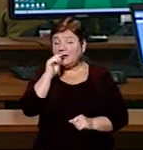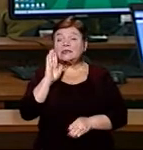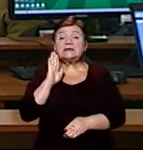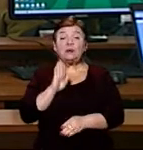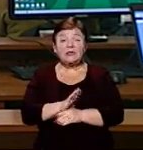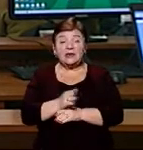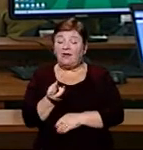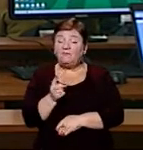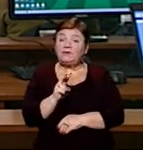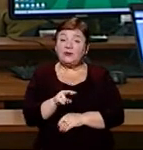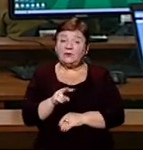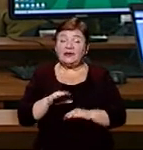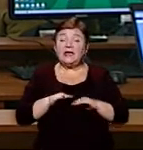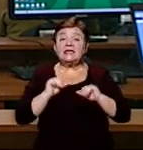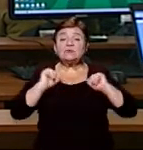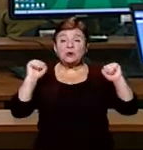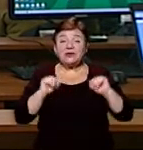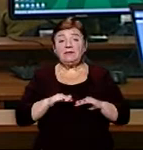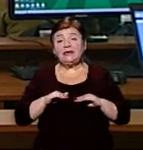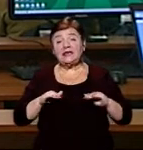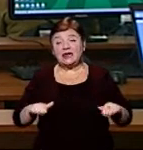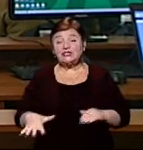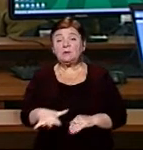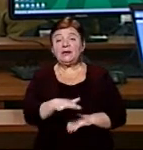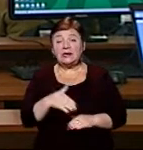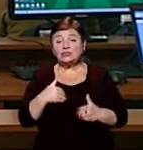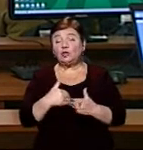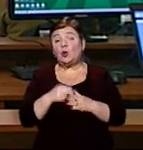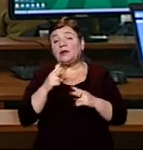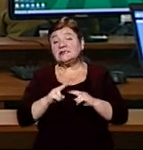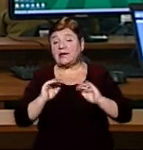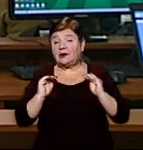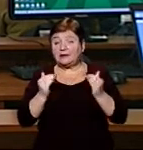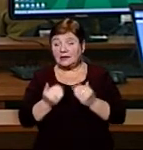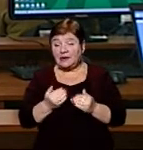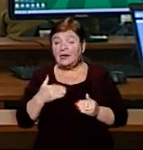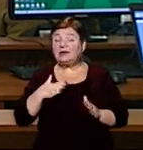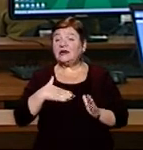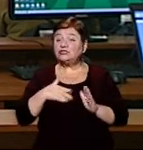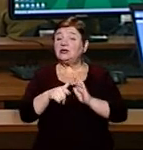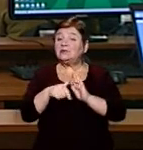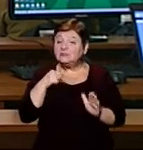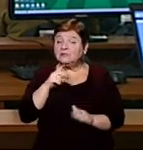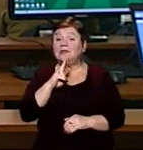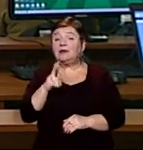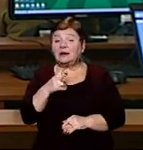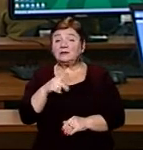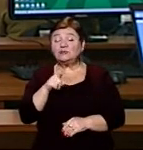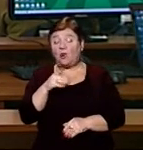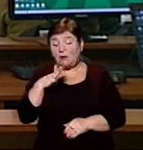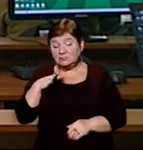заборонили відвідувати спортивні і дитячі майданчики до кінця карантину. Наші кореспонденти дізнавалися, як дотримуються